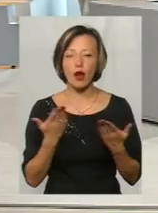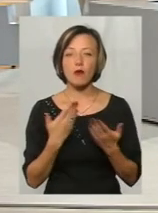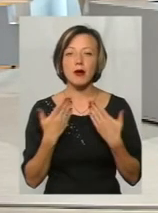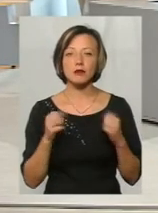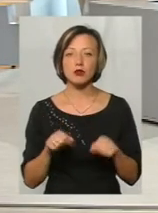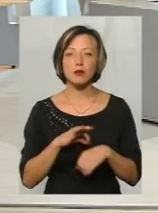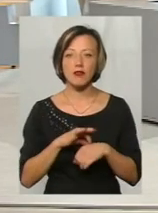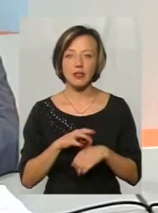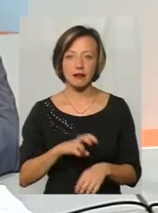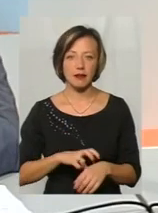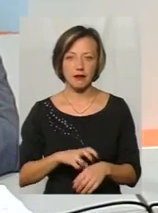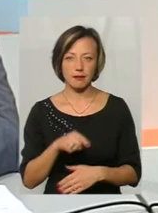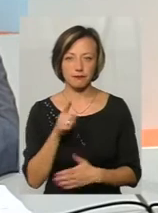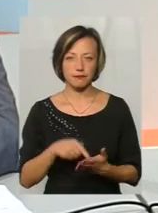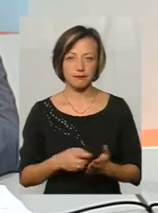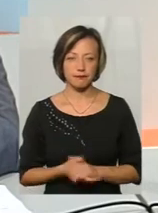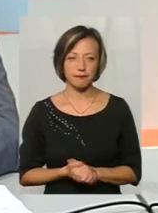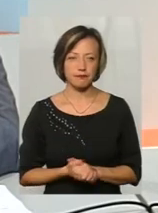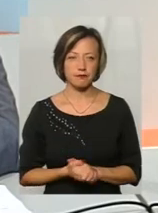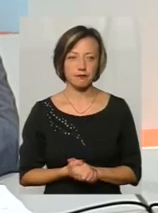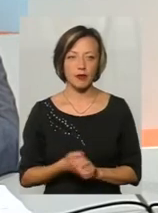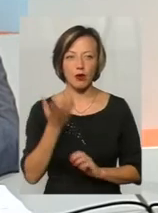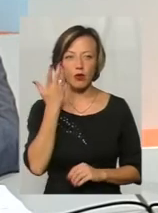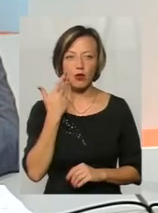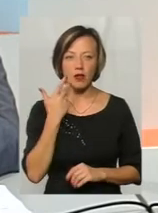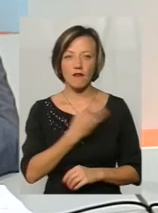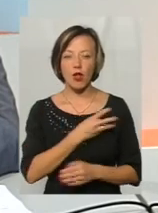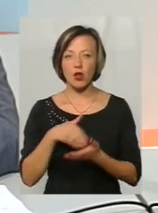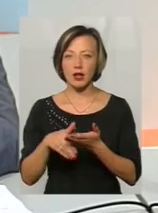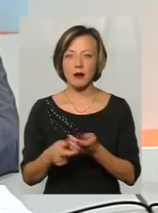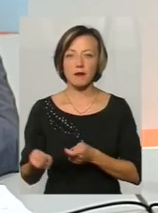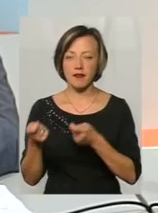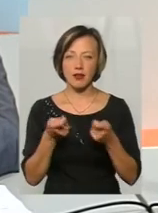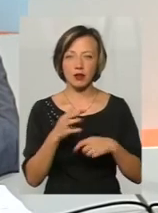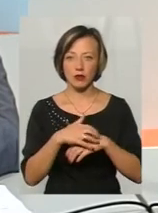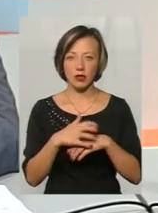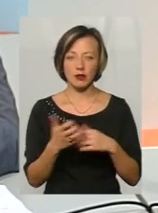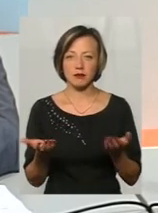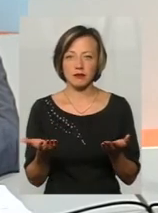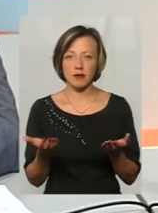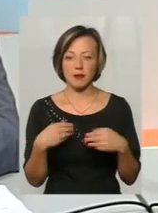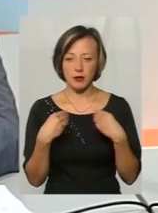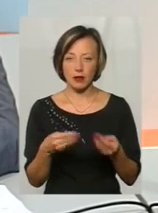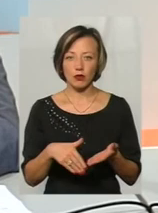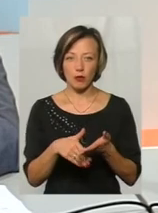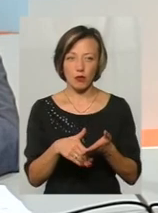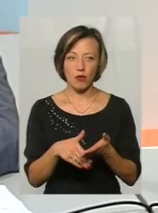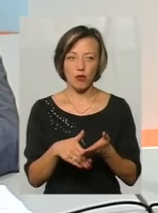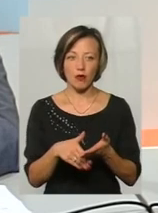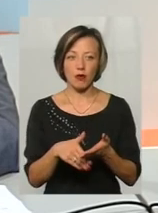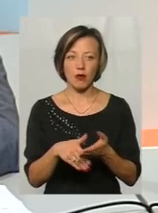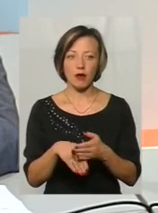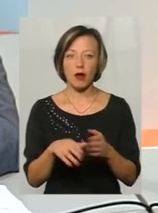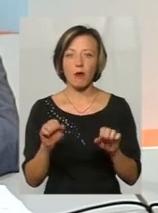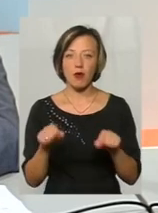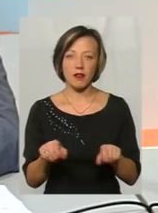може провести ветеринарний лікар з батьками, коли нам волонтери привезли це котеня? Ну, яка бесіда? Ми надали допомогу, яку могли надати,